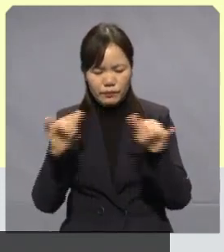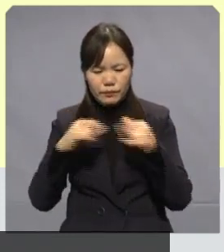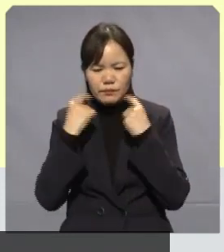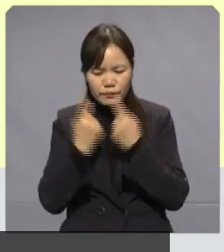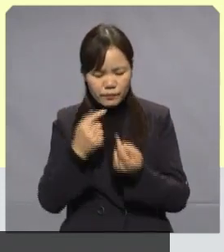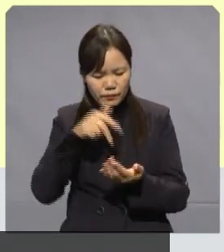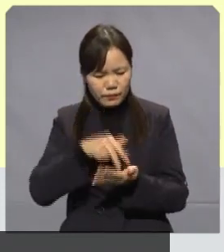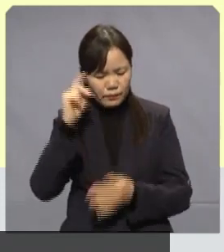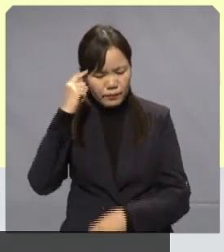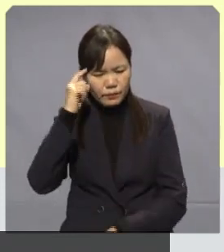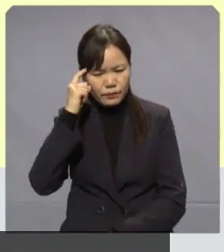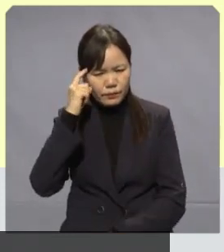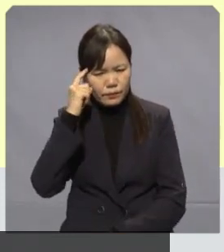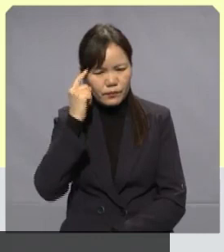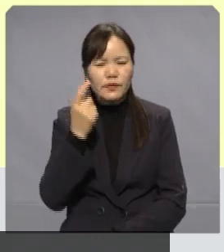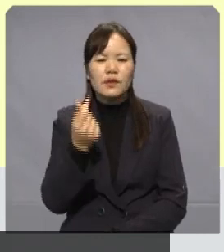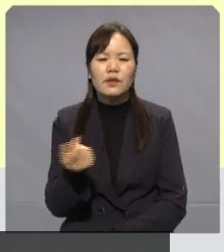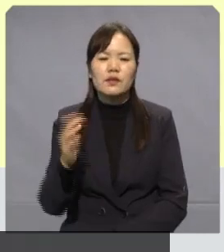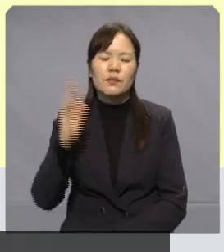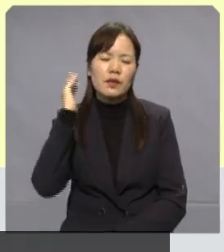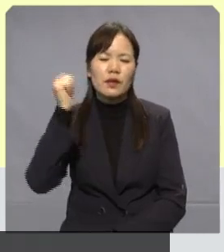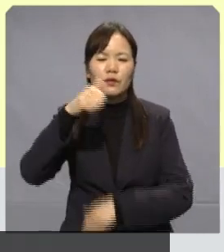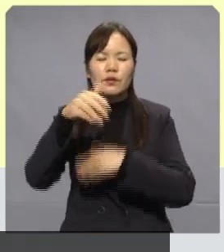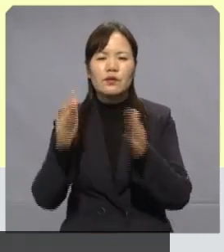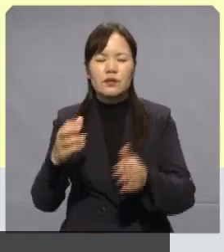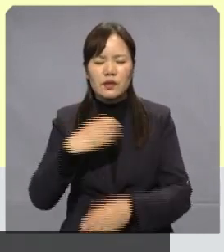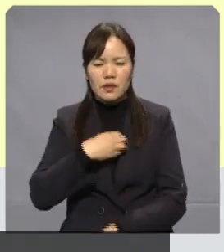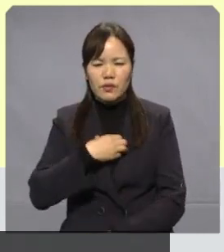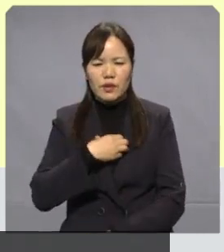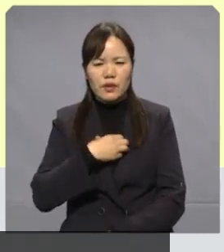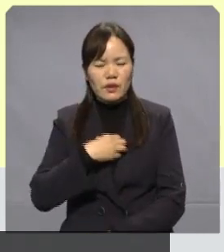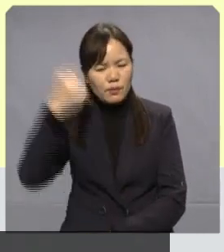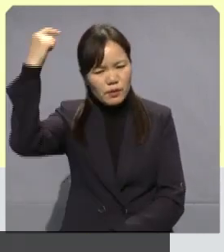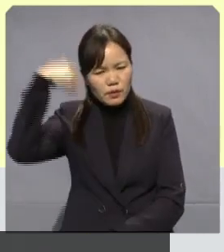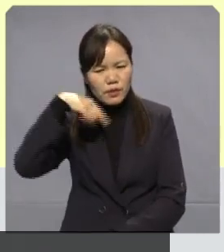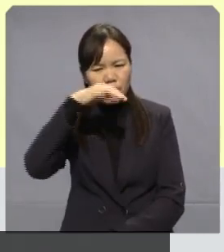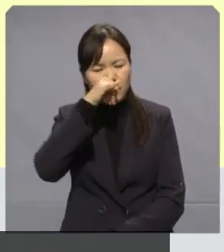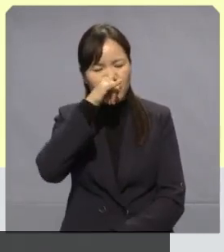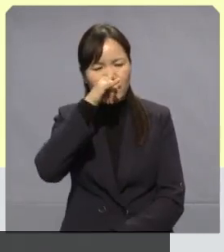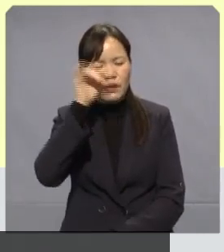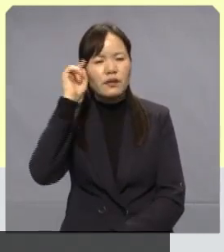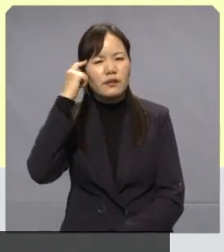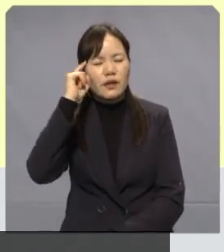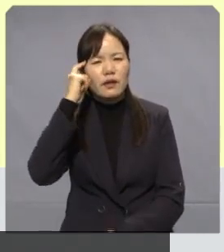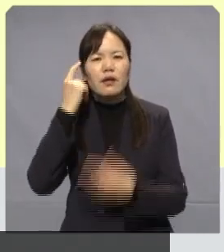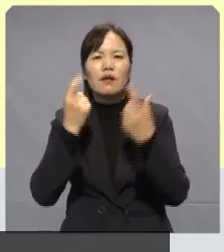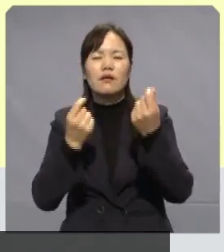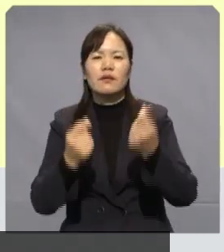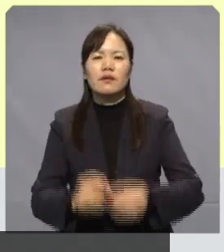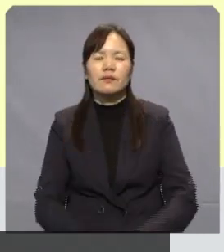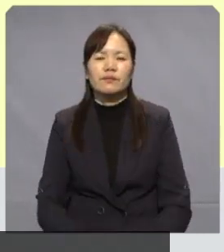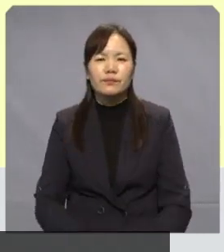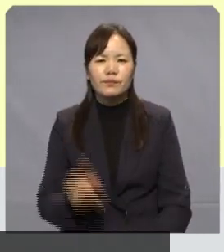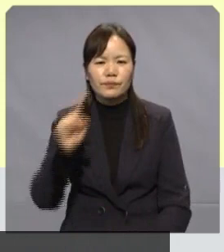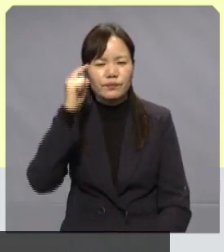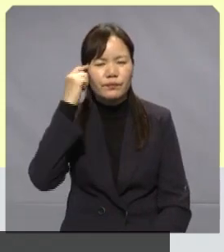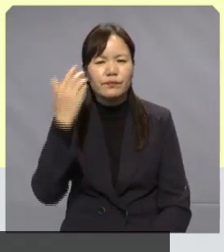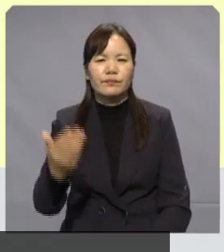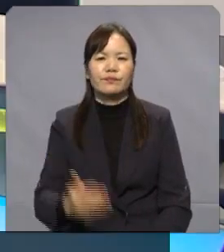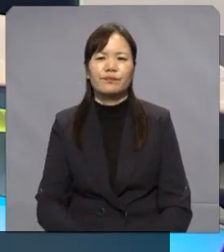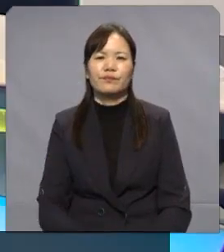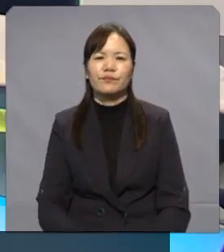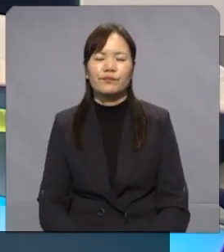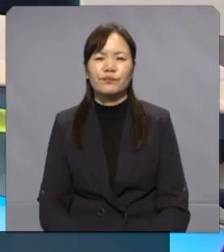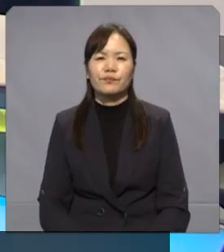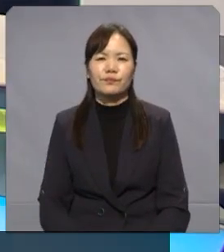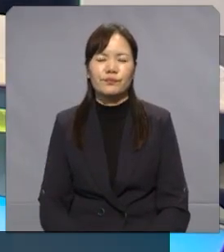견해겠습니다만 그 정도로 대통령실이 위기감을 갖고 있다 느끼고 있다 이런 생각이 좀 듭니다. 박 교수님 어떻게 보세요?